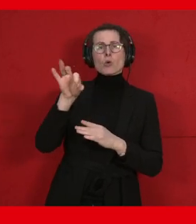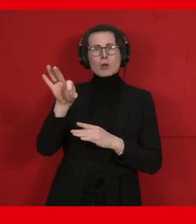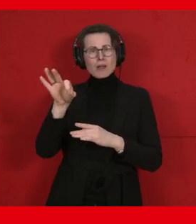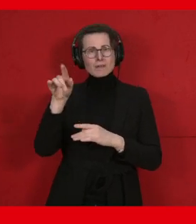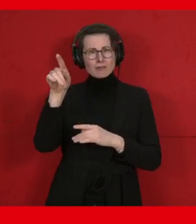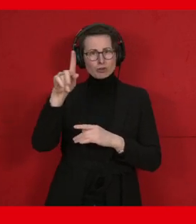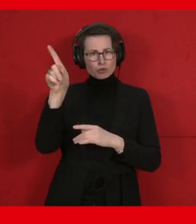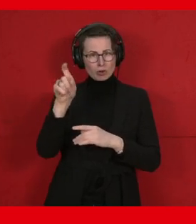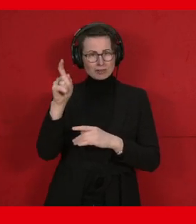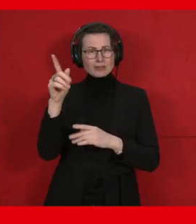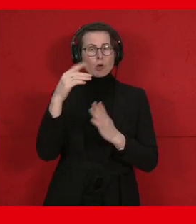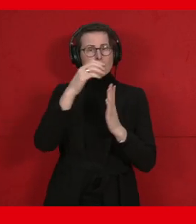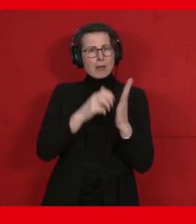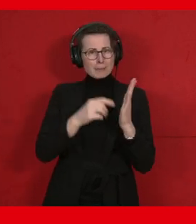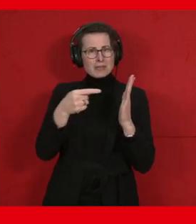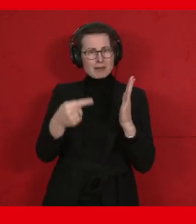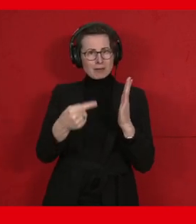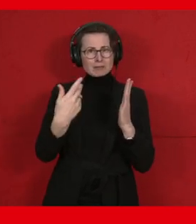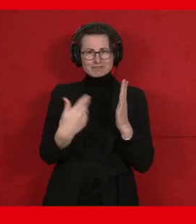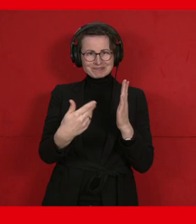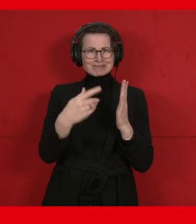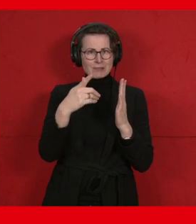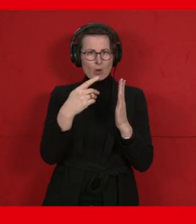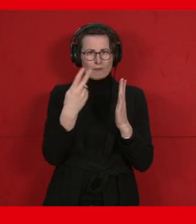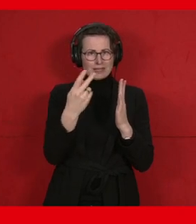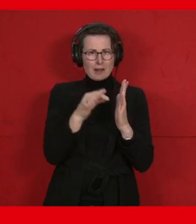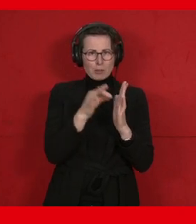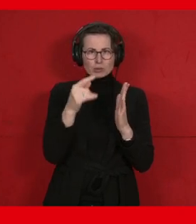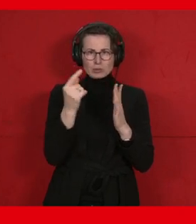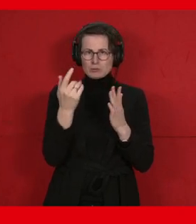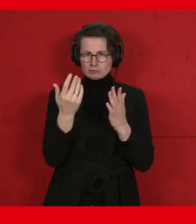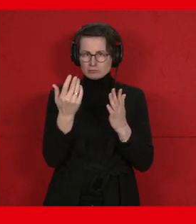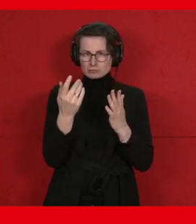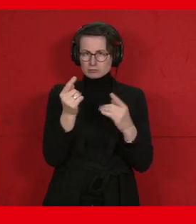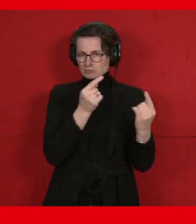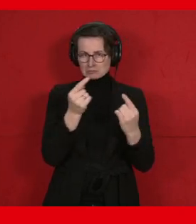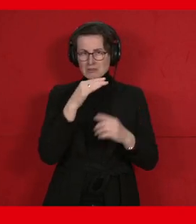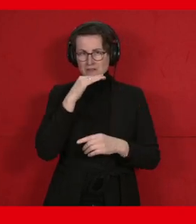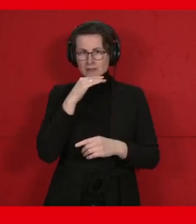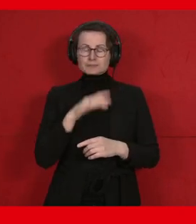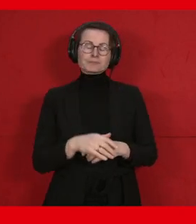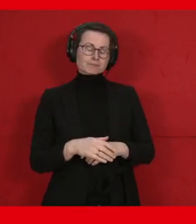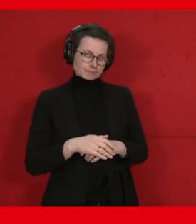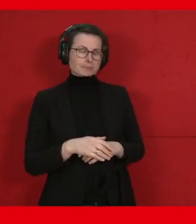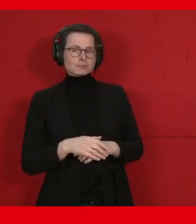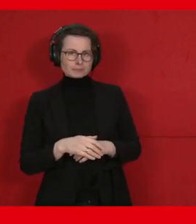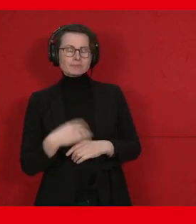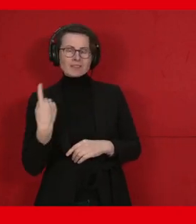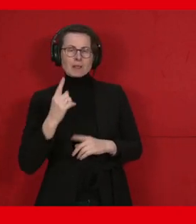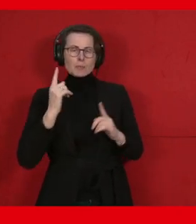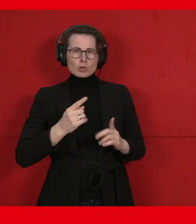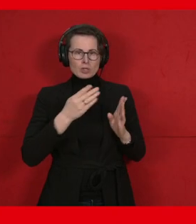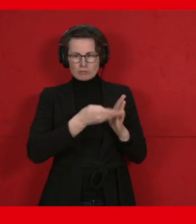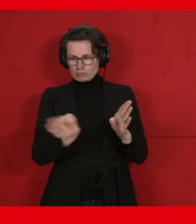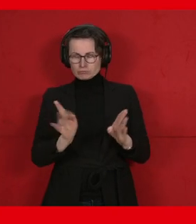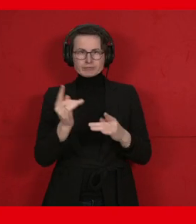Punkt in Ihrem Papier, nicht? Also die Debatte über diesen Wasserstoff. Ich glaube, dass das dringend wichtig ist, dass wir darüber diskutieren, aber dass